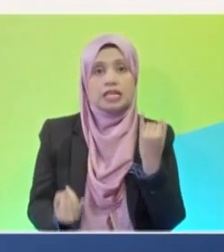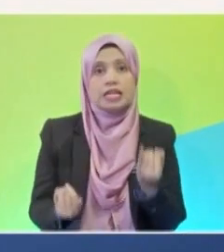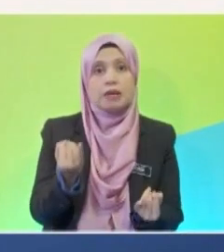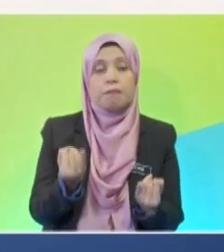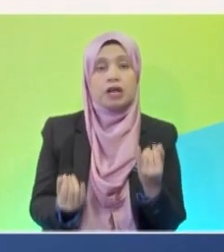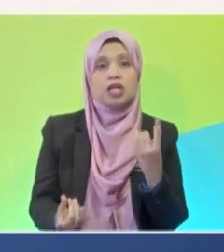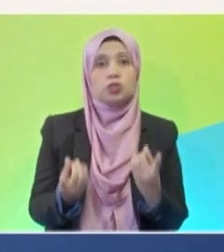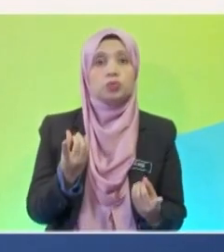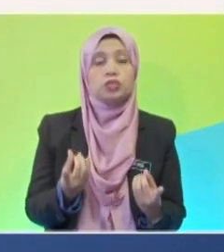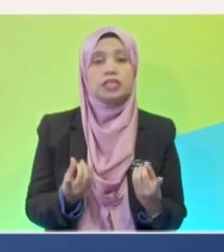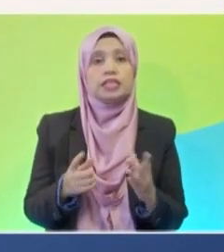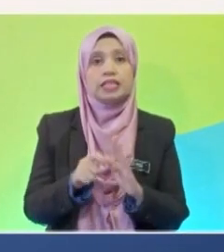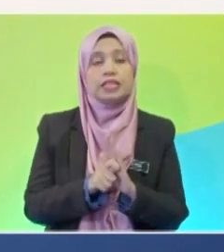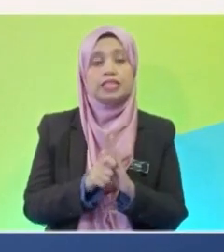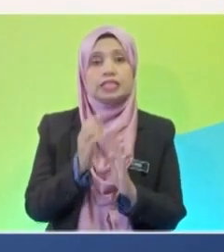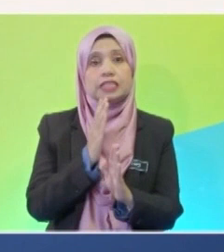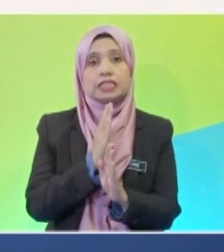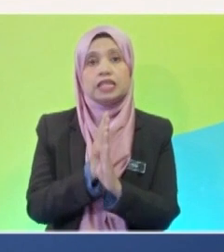terselaras.